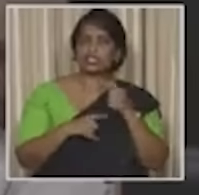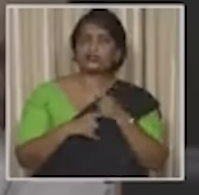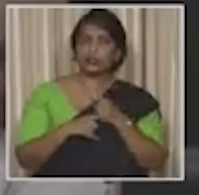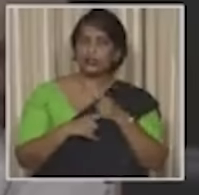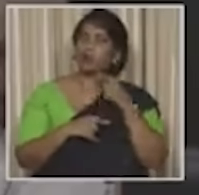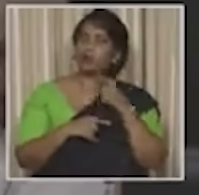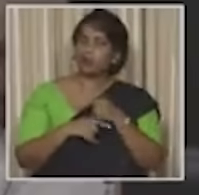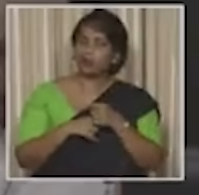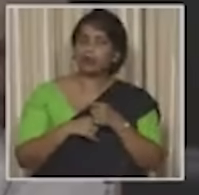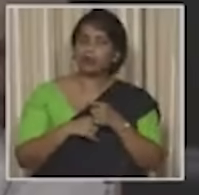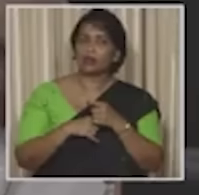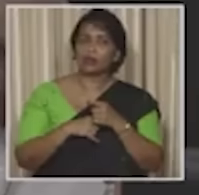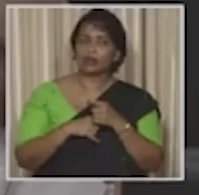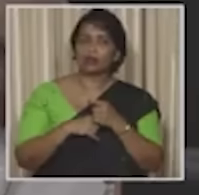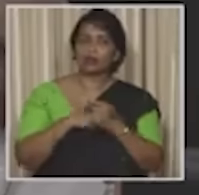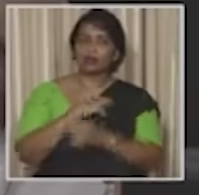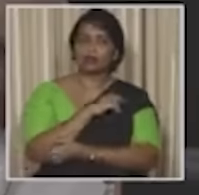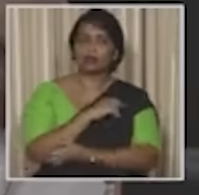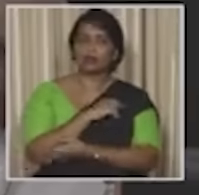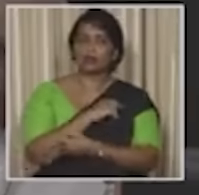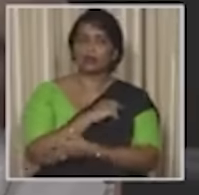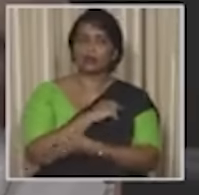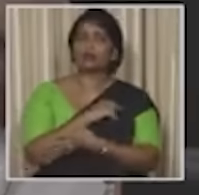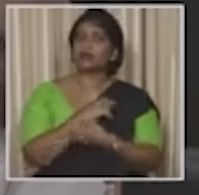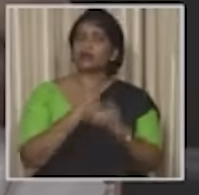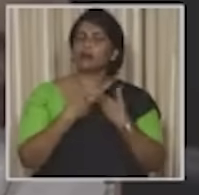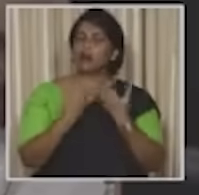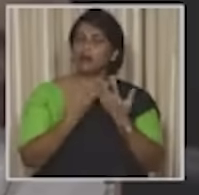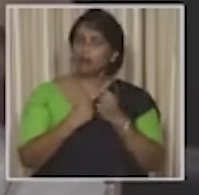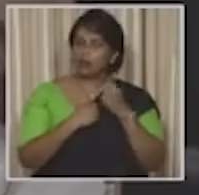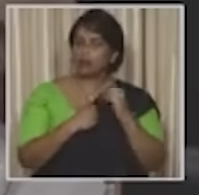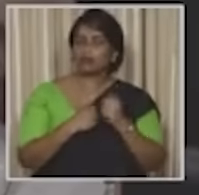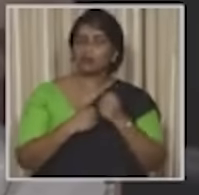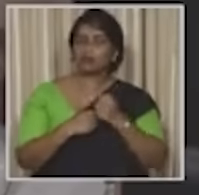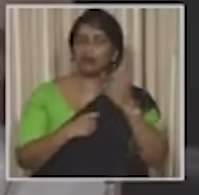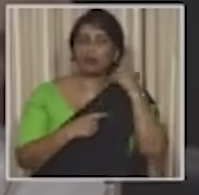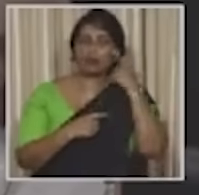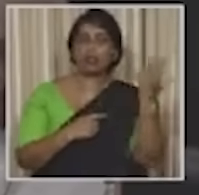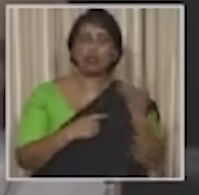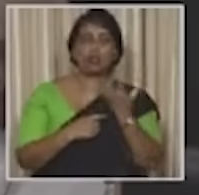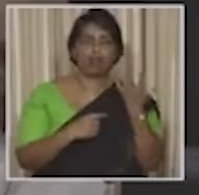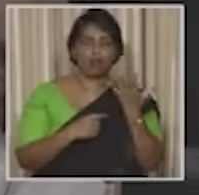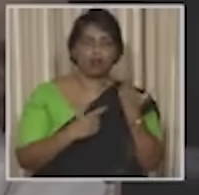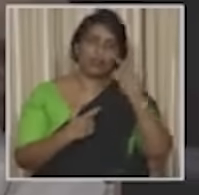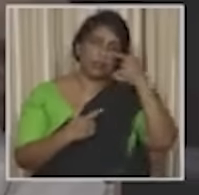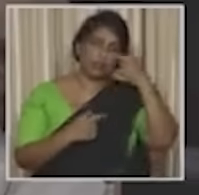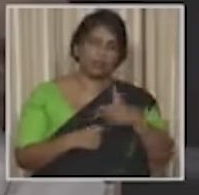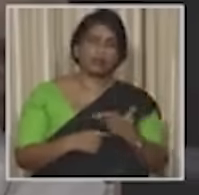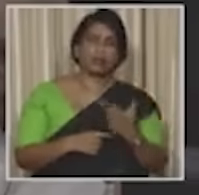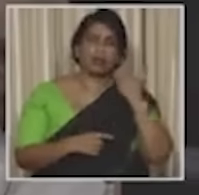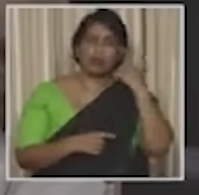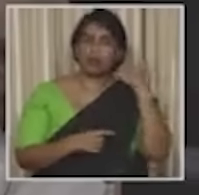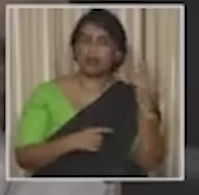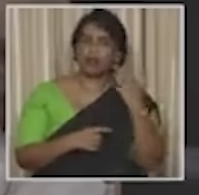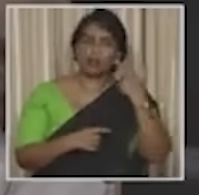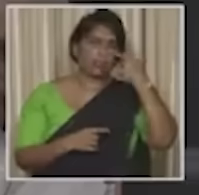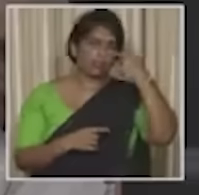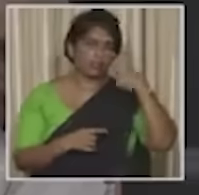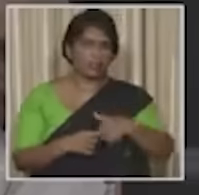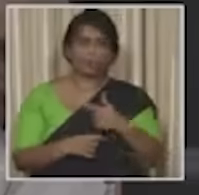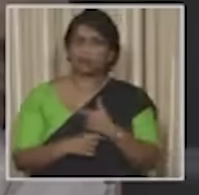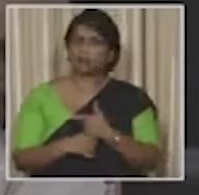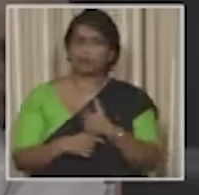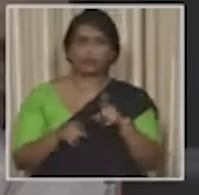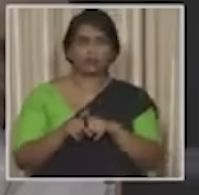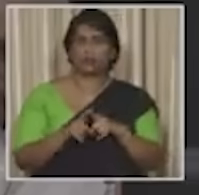මේ අයට ඕන ලීස් කෝස්ට්. ලීස් කෝස්ට් කියන්නේ අපිට ගන්න තියෙන ගල්ලඟුළු. නැත්තම් තෙල් ඉතින් ගල්ලංගුරි තෙල් වලින් උයි